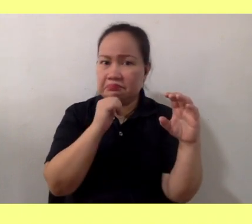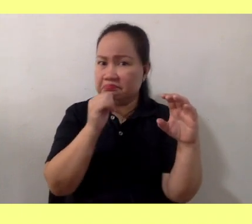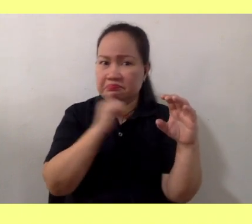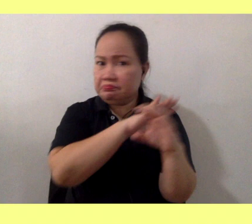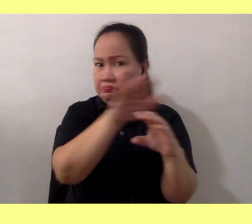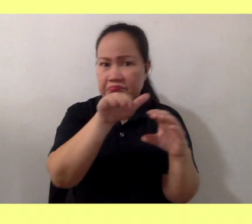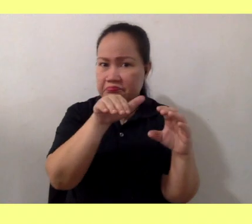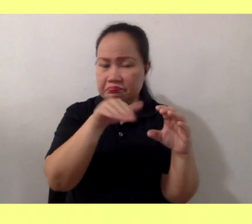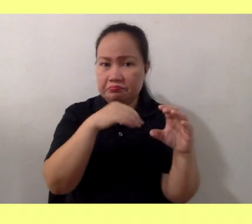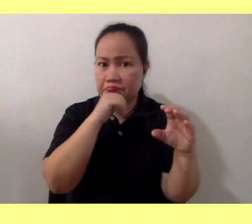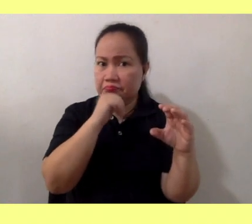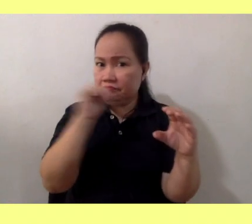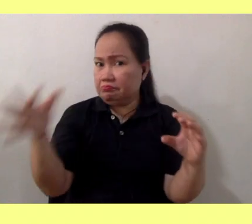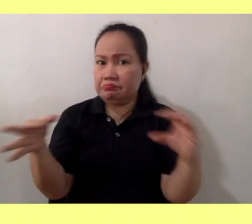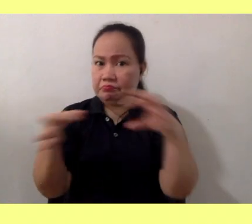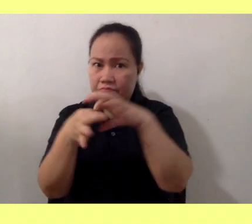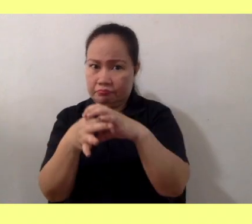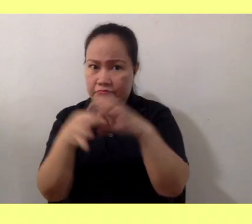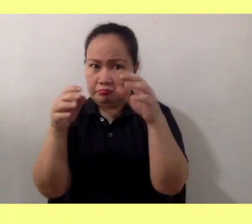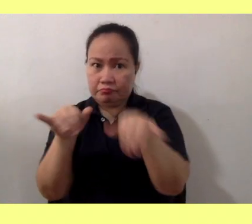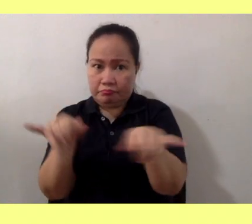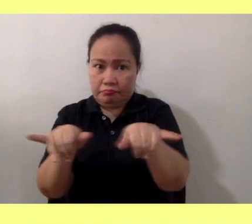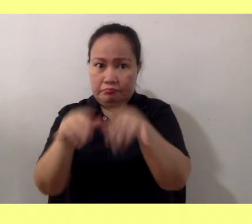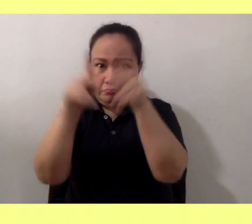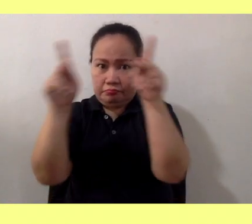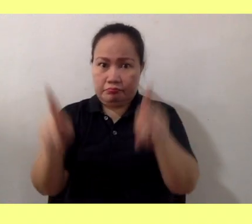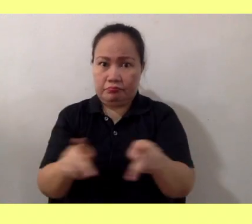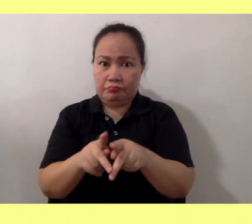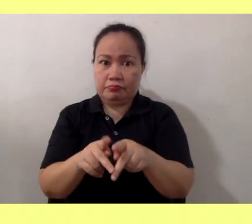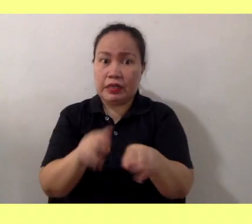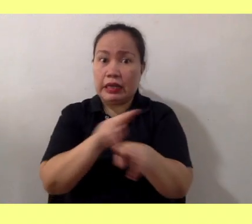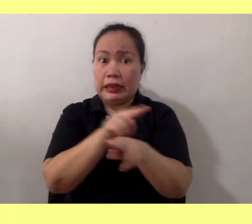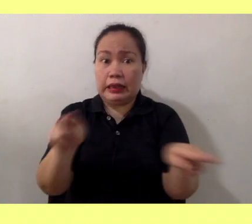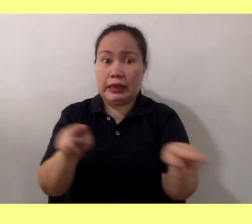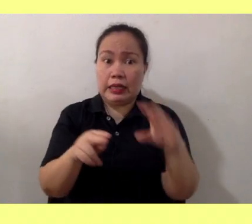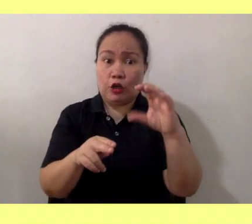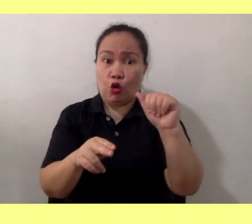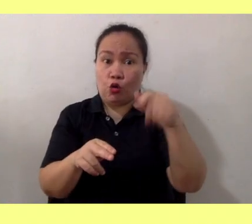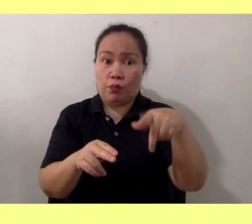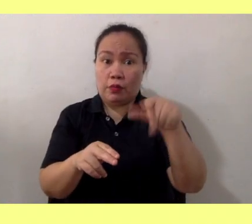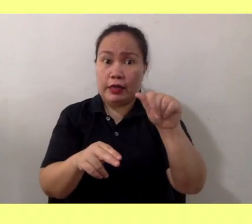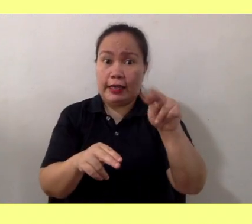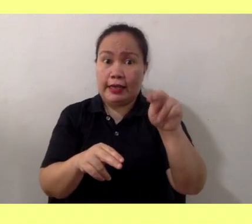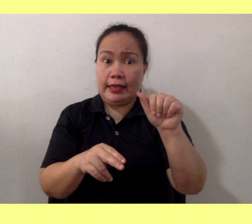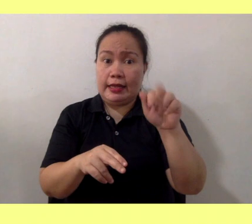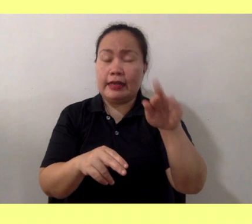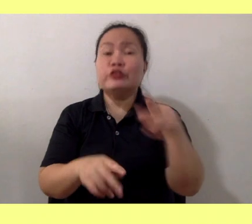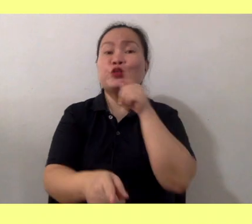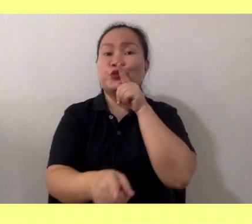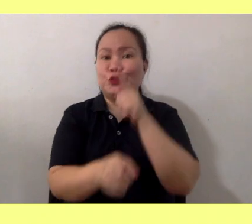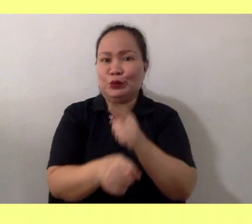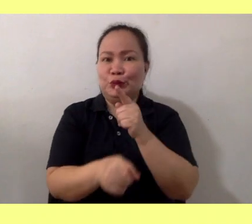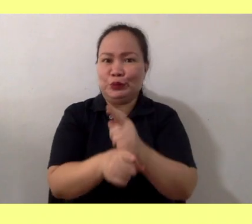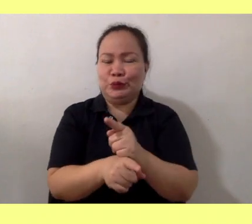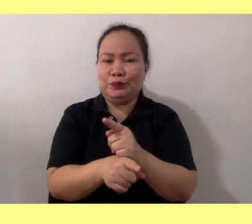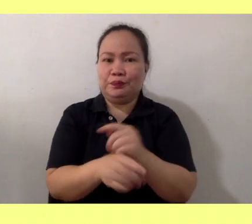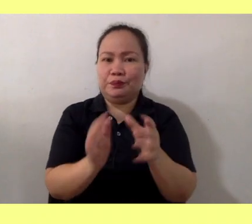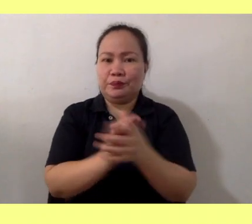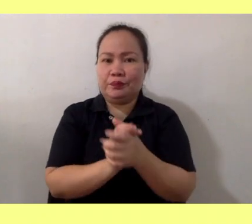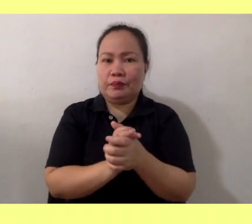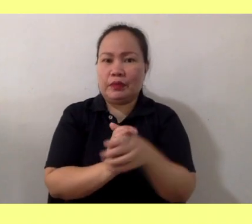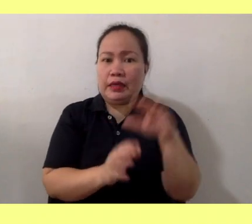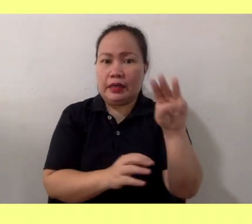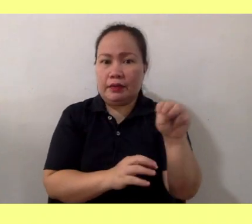o nandito, hindi nila kasama sa plane. Okay? So, ang sabi, non-coplanar. So, this is